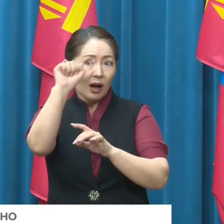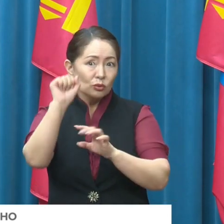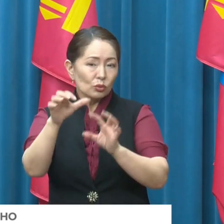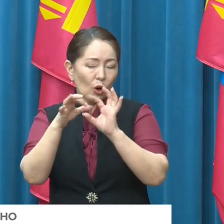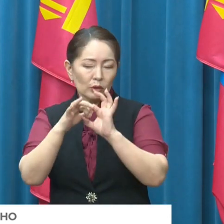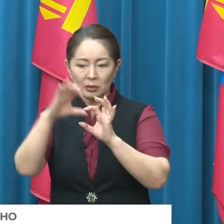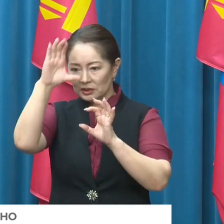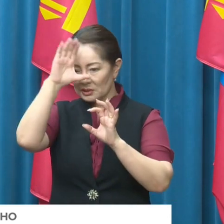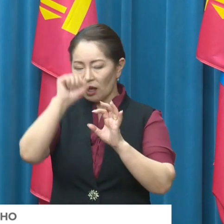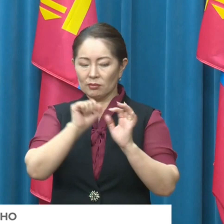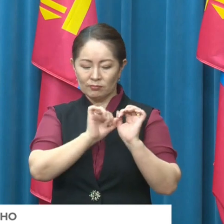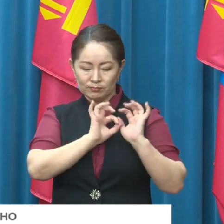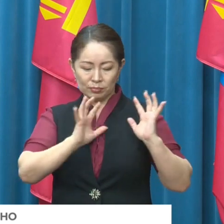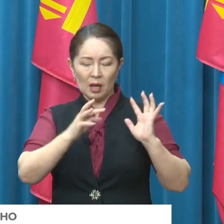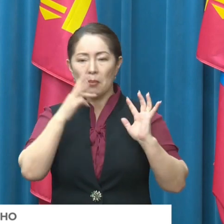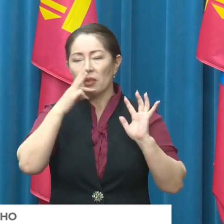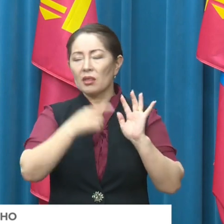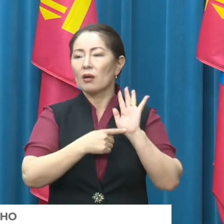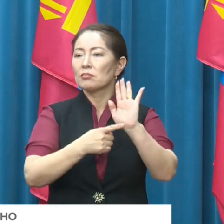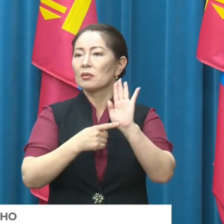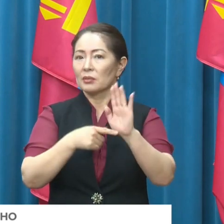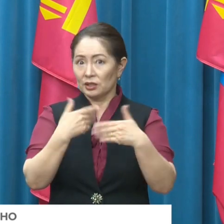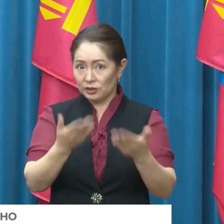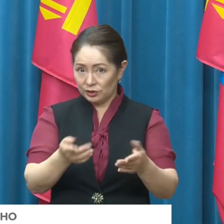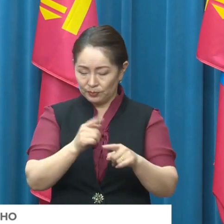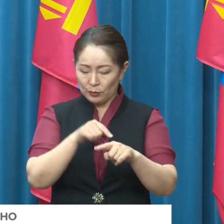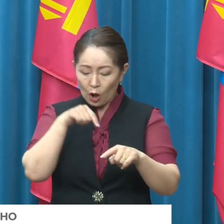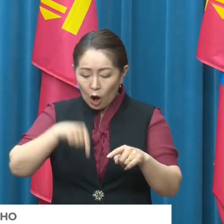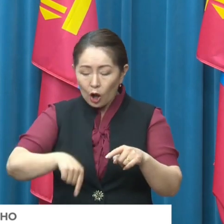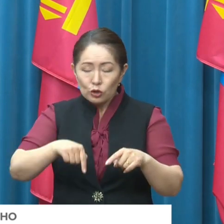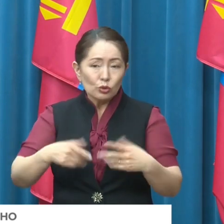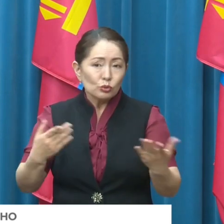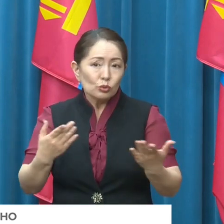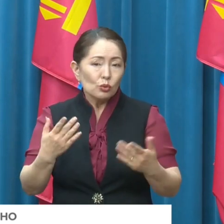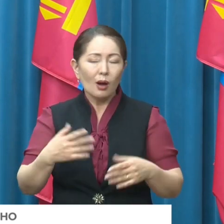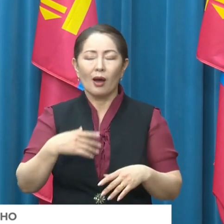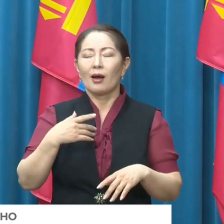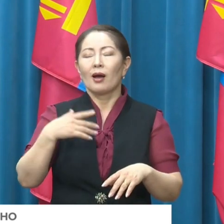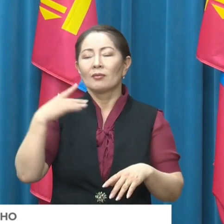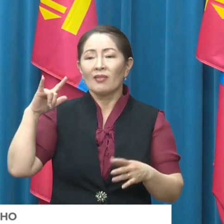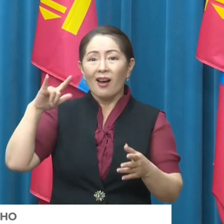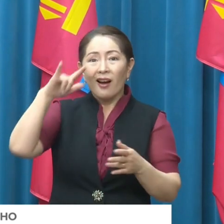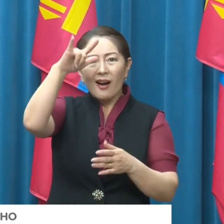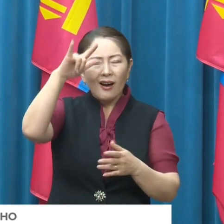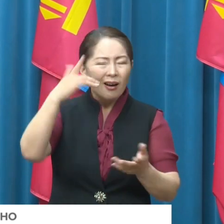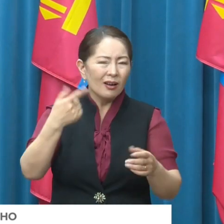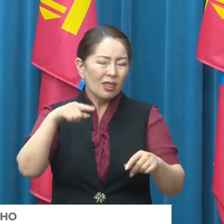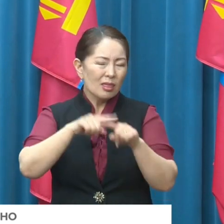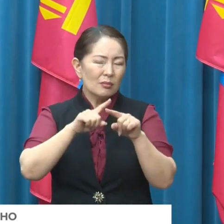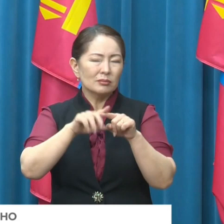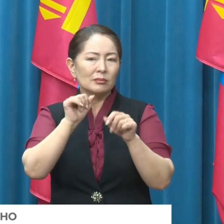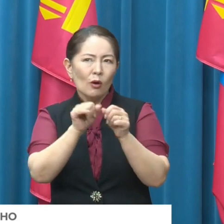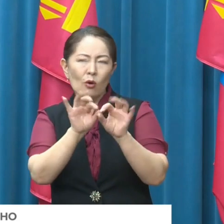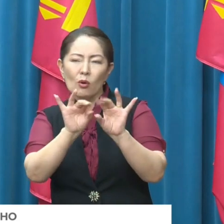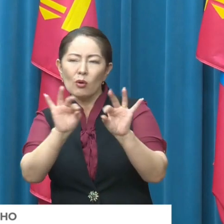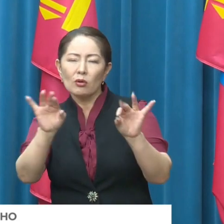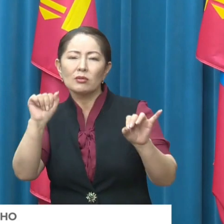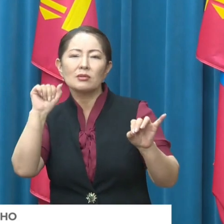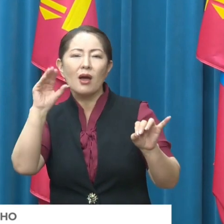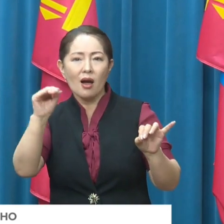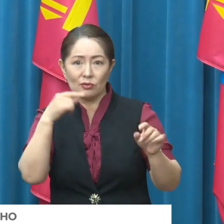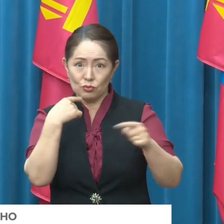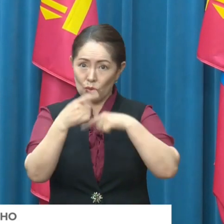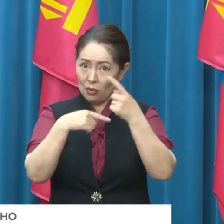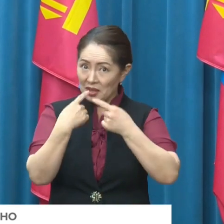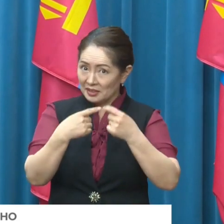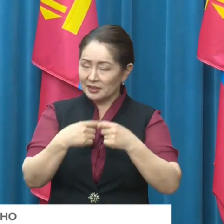сайд нар мэдээлэл хийсэн. За, өнөөдөр бол агарын тээврийн урсгалыг нэмэгдүүлэх асуудлаар илүү голчилж ярьсан байгаа. За,